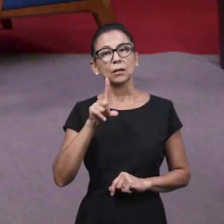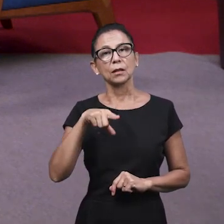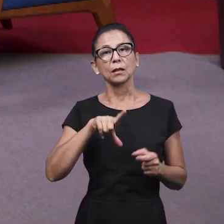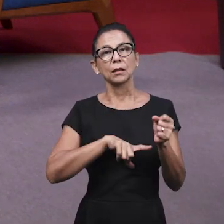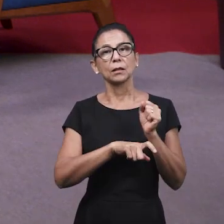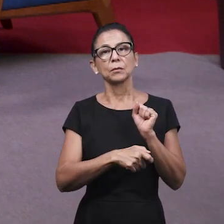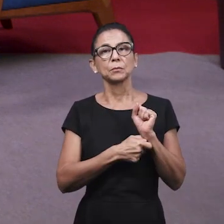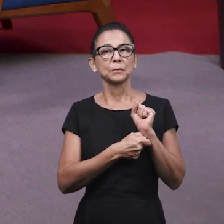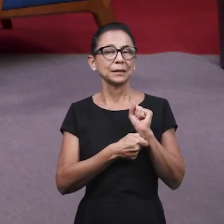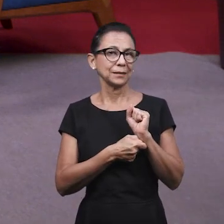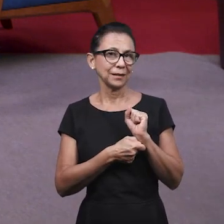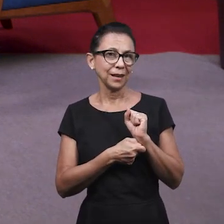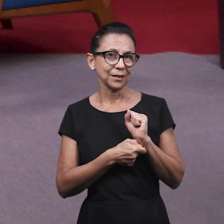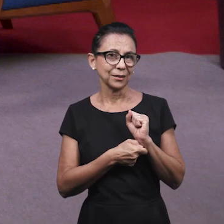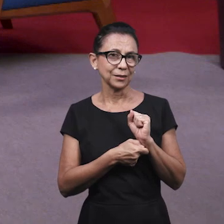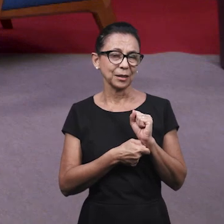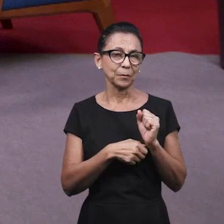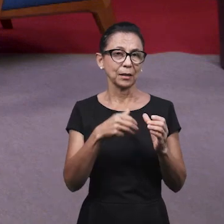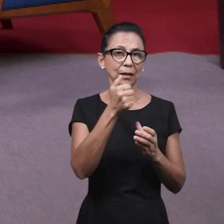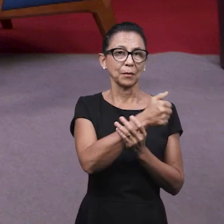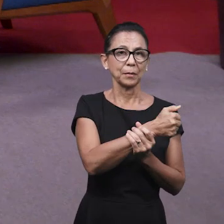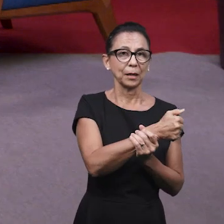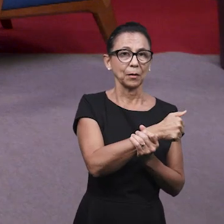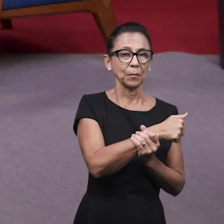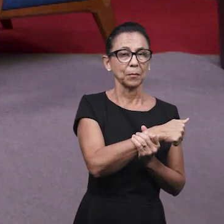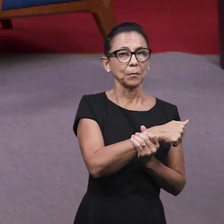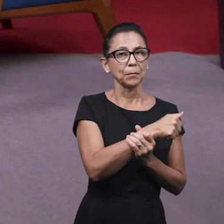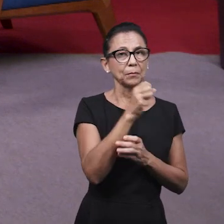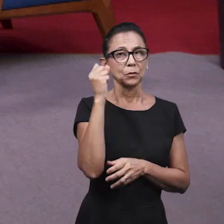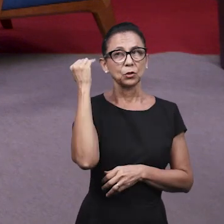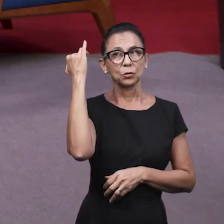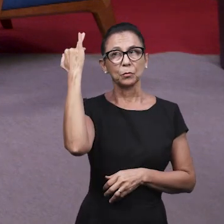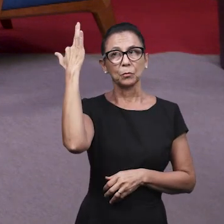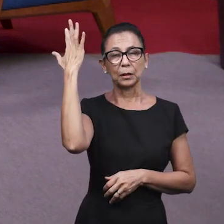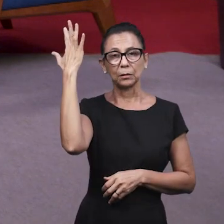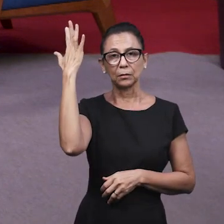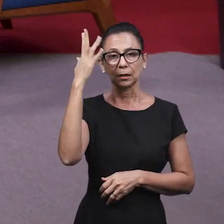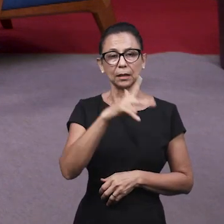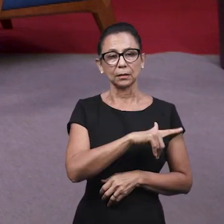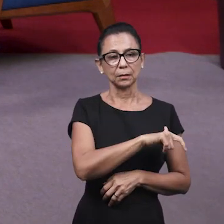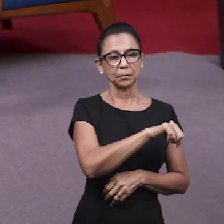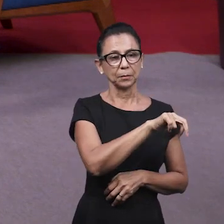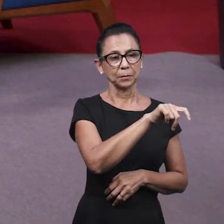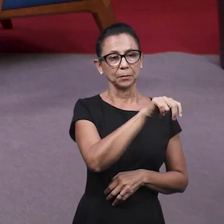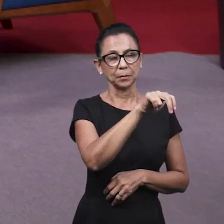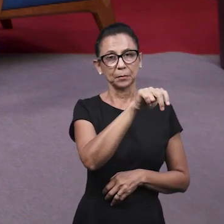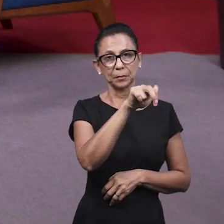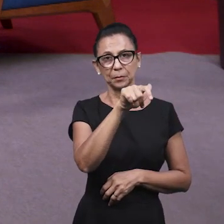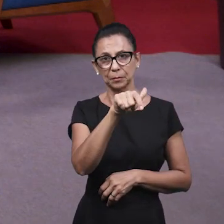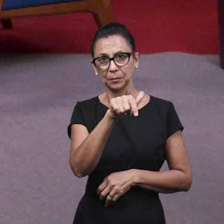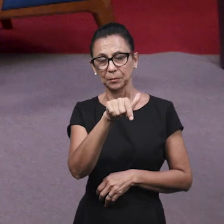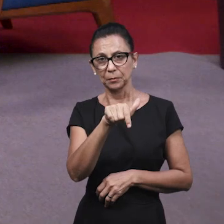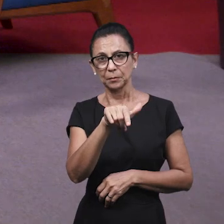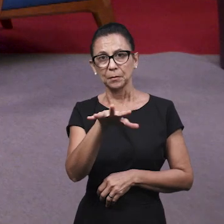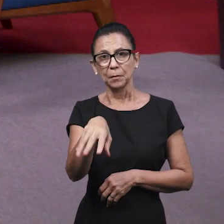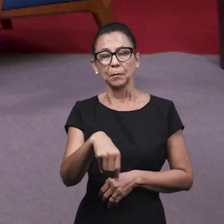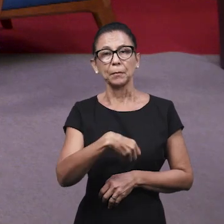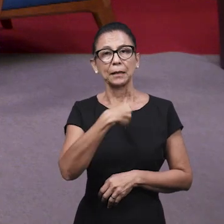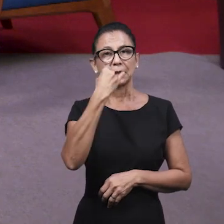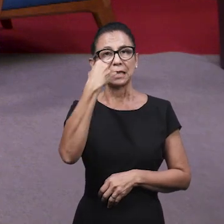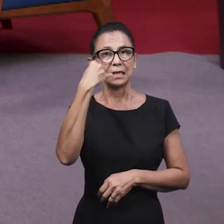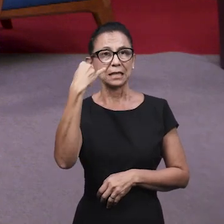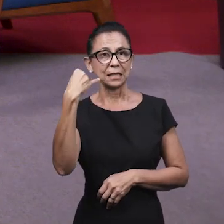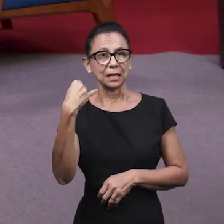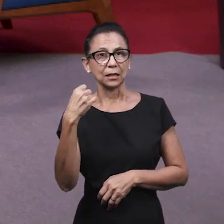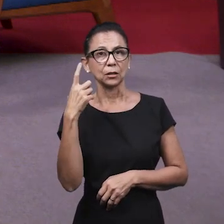Donc c'est si bien qu'Abraham, il quitte le matin, il apporte le bois. Donc on voit ici tout